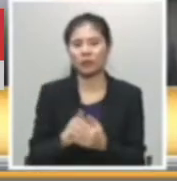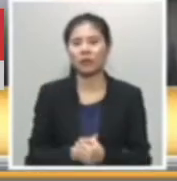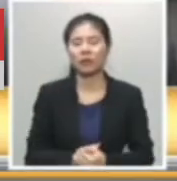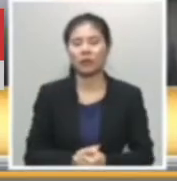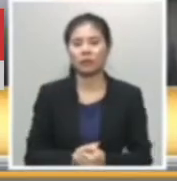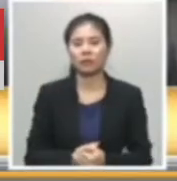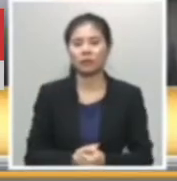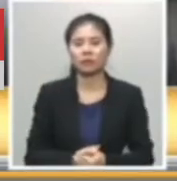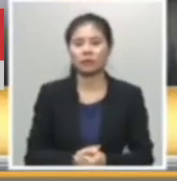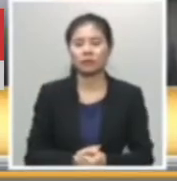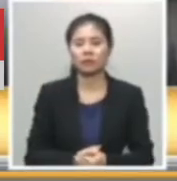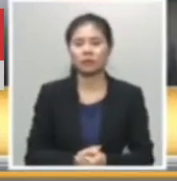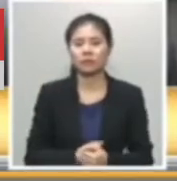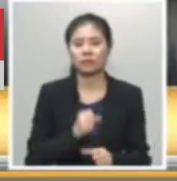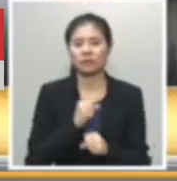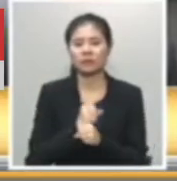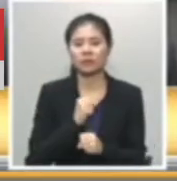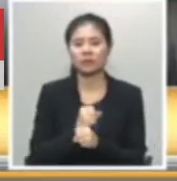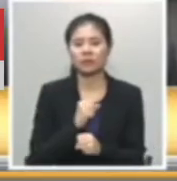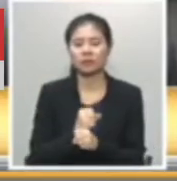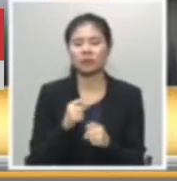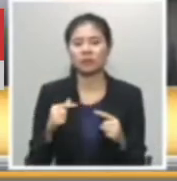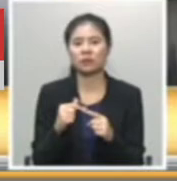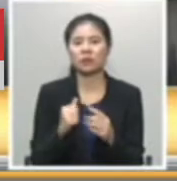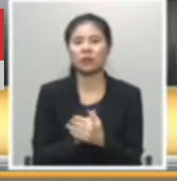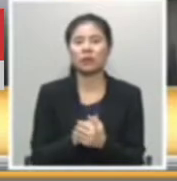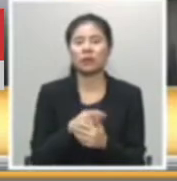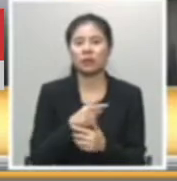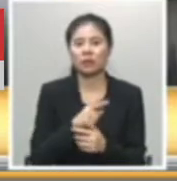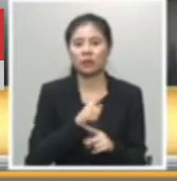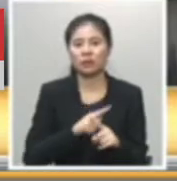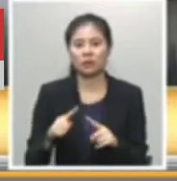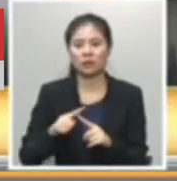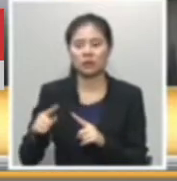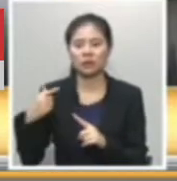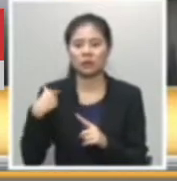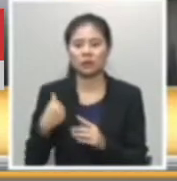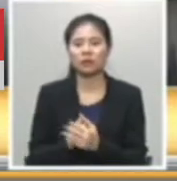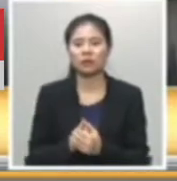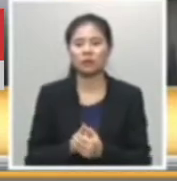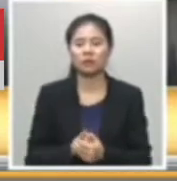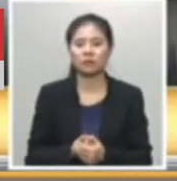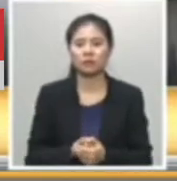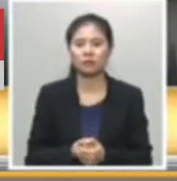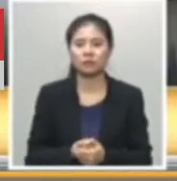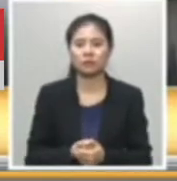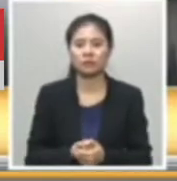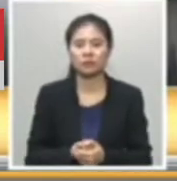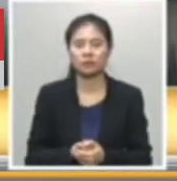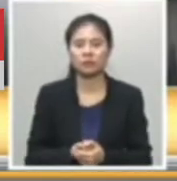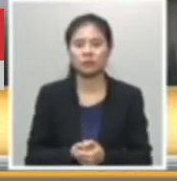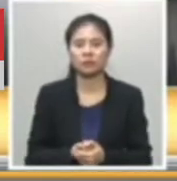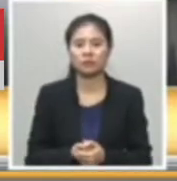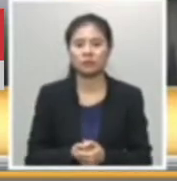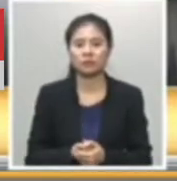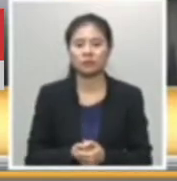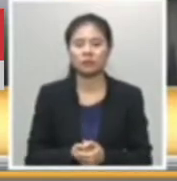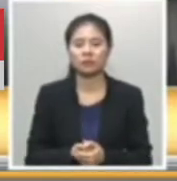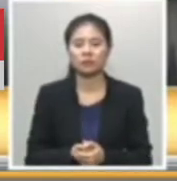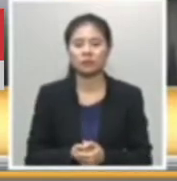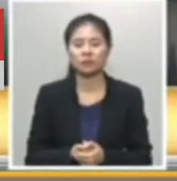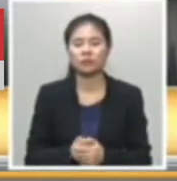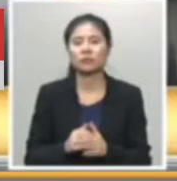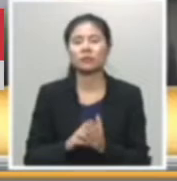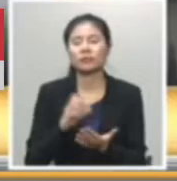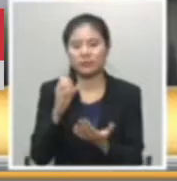ครับการก่ออาชญากรรมลักวิ่งชิงปล้นมากมายทีเดียวนะครับโดยเฉพาะอย่างยิ่งนะครับกับเรื่องของย